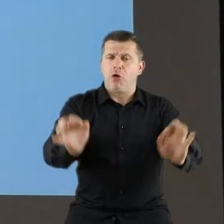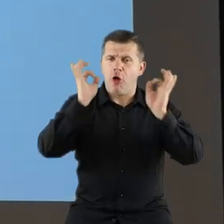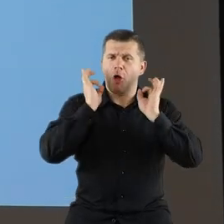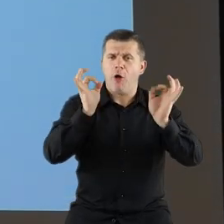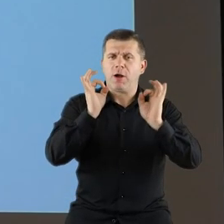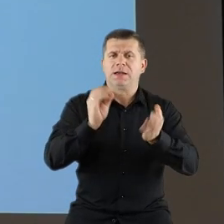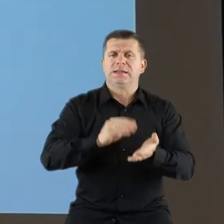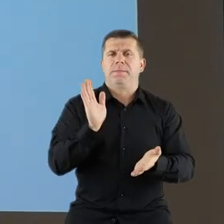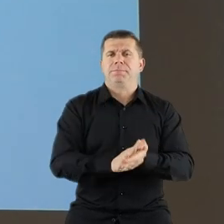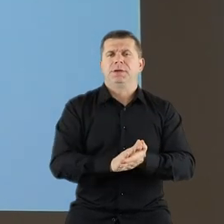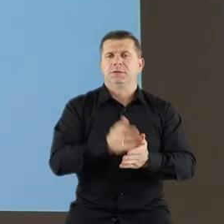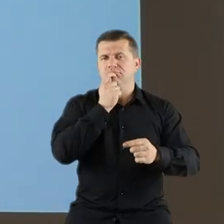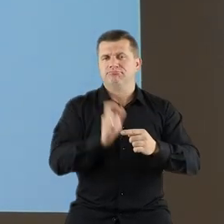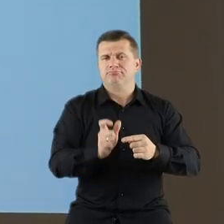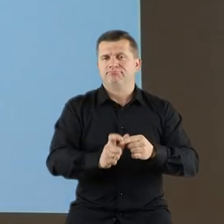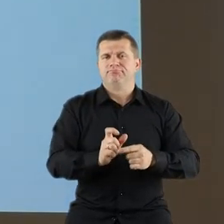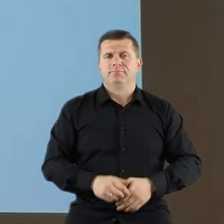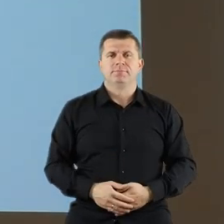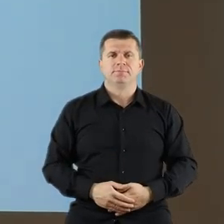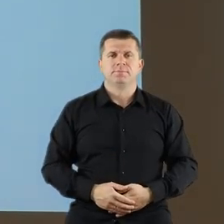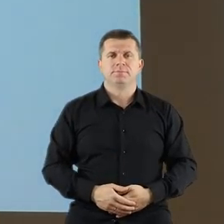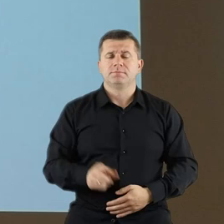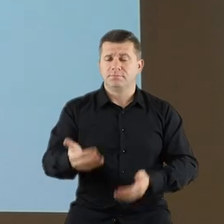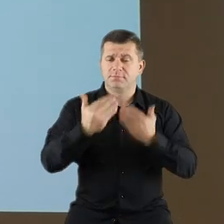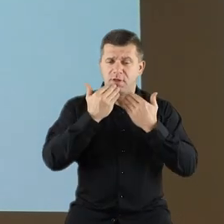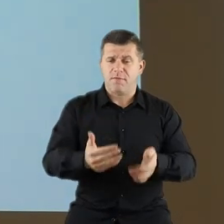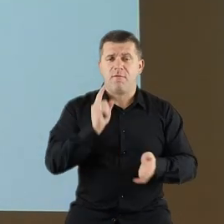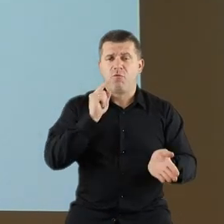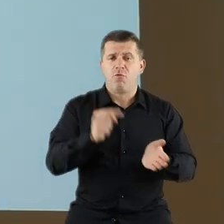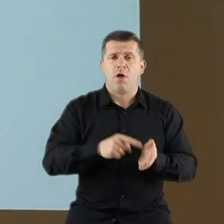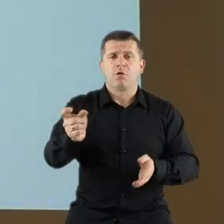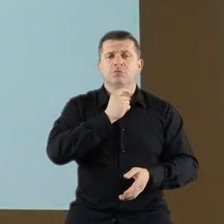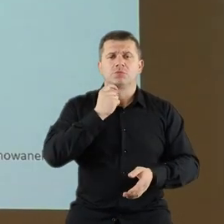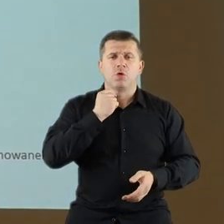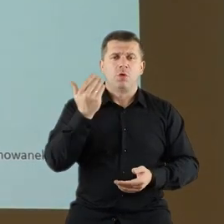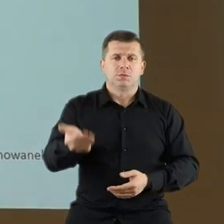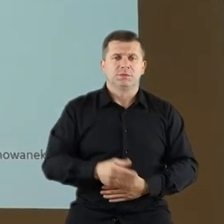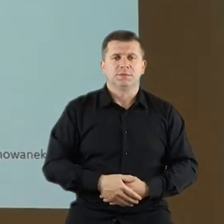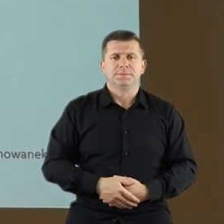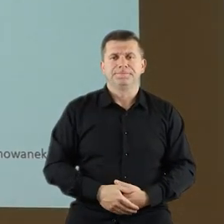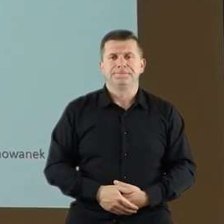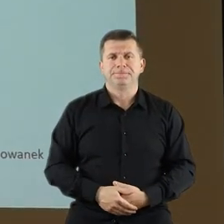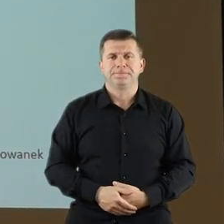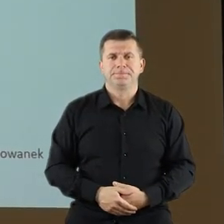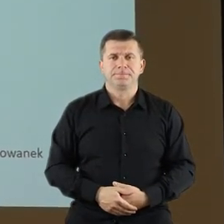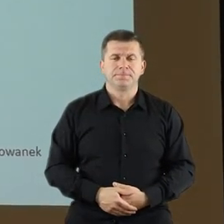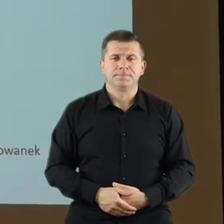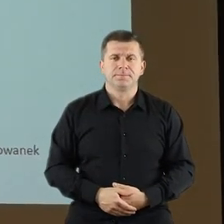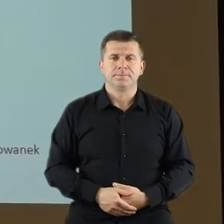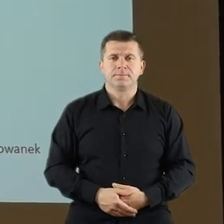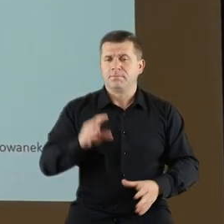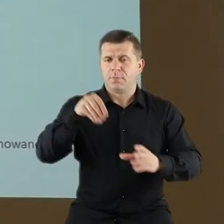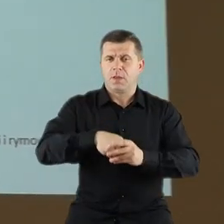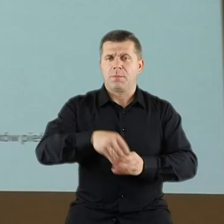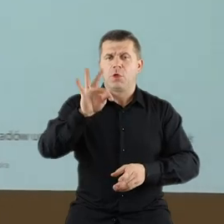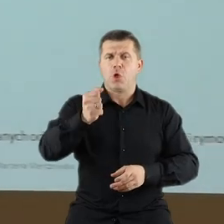oryginalne zapisy które zawdzięczamy właśnie księdzu Natomiast w